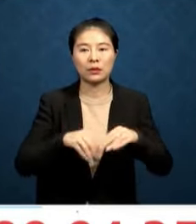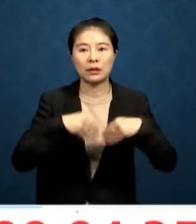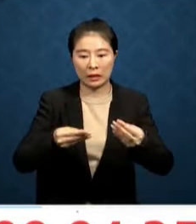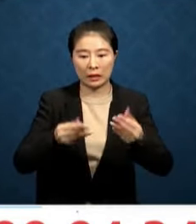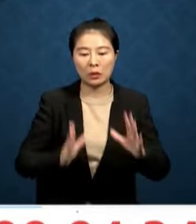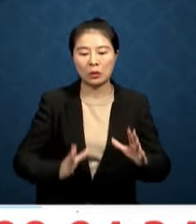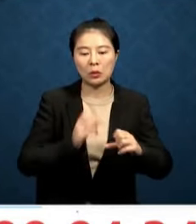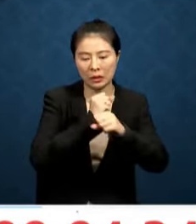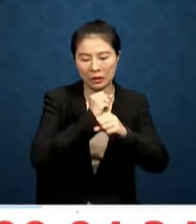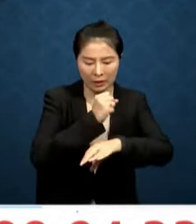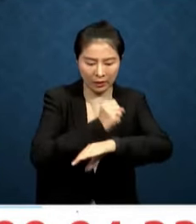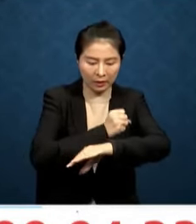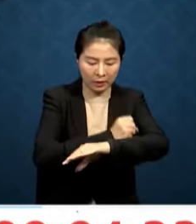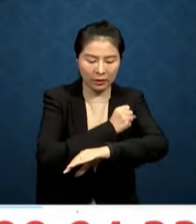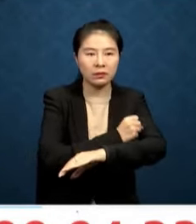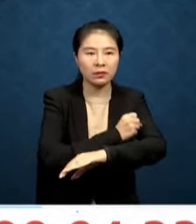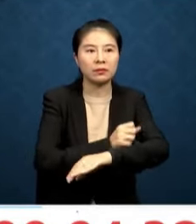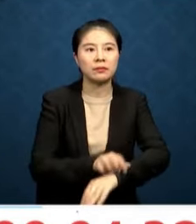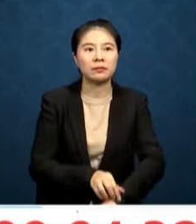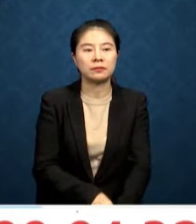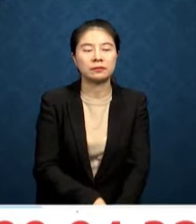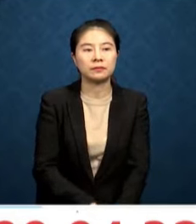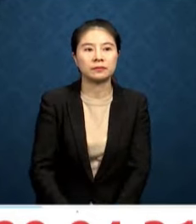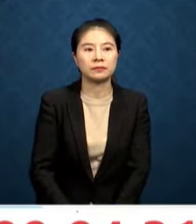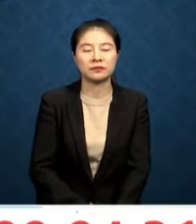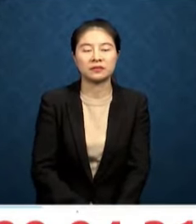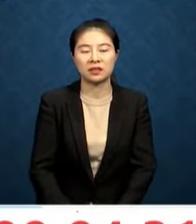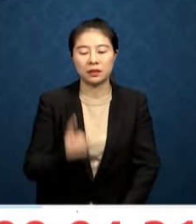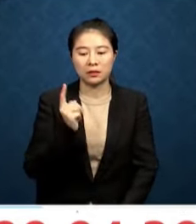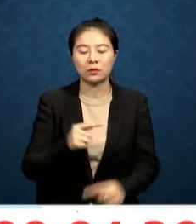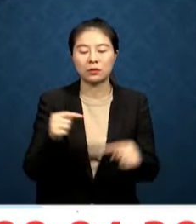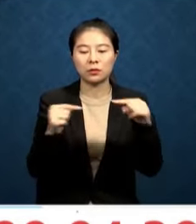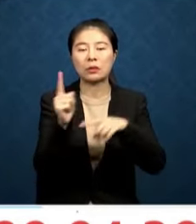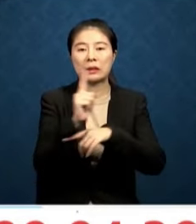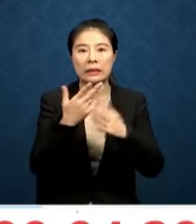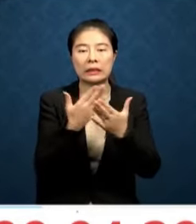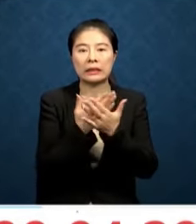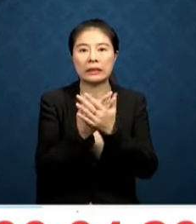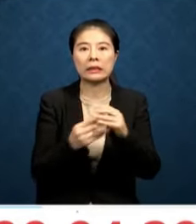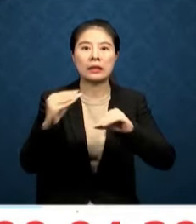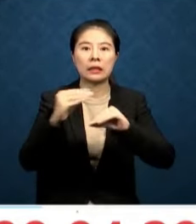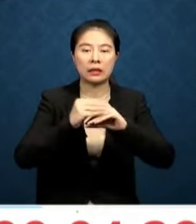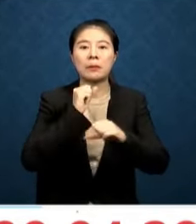างหรือแรงงานมันก็ควรจะสามารถขึ้นได้ในปีละ